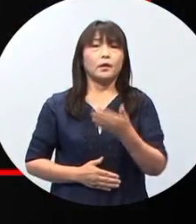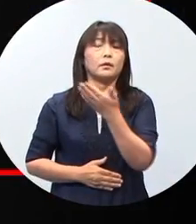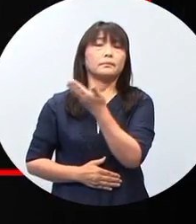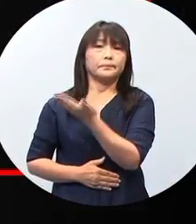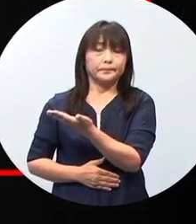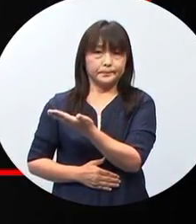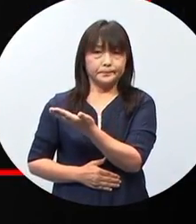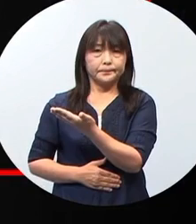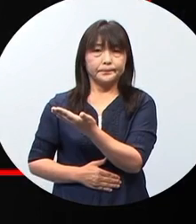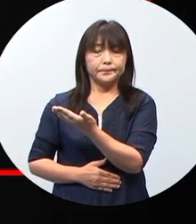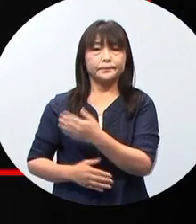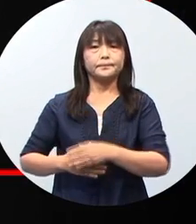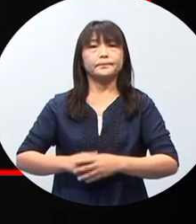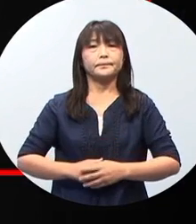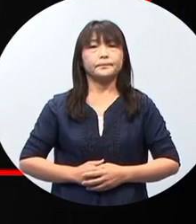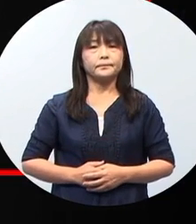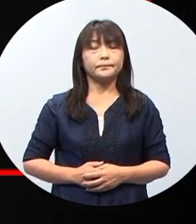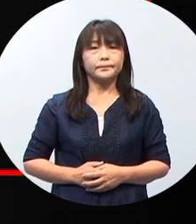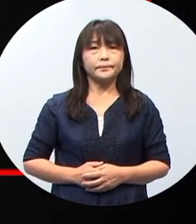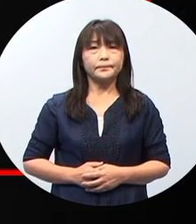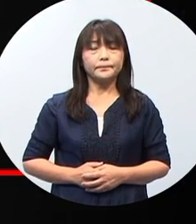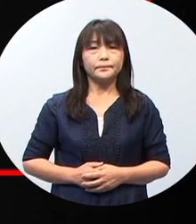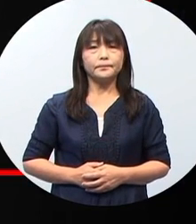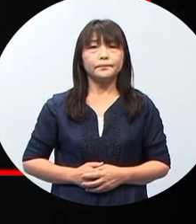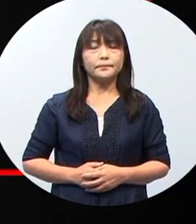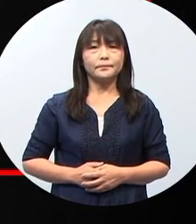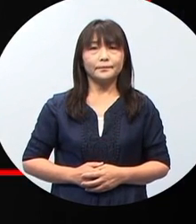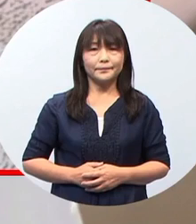まずは架空不当請求。